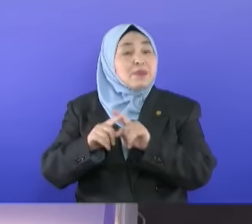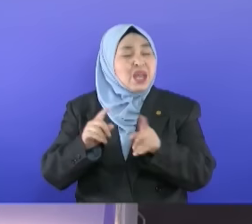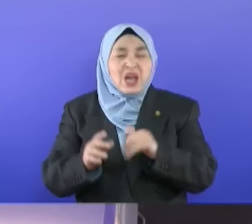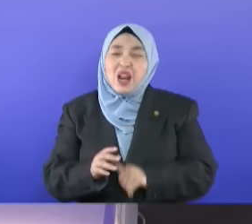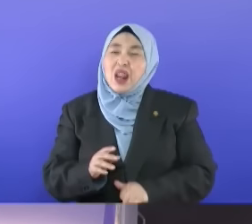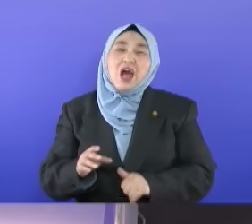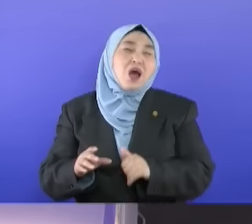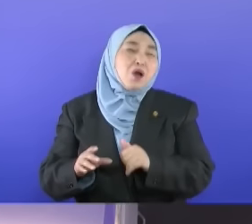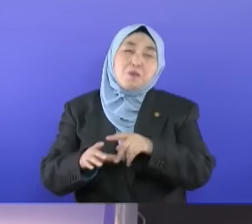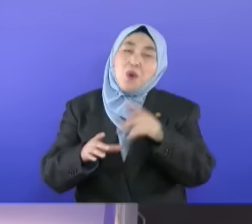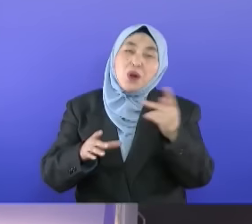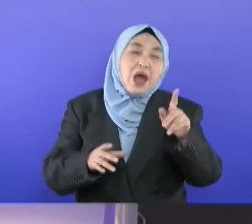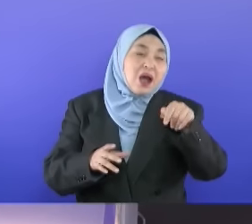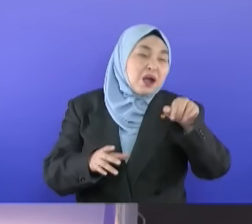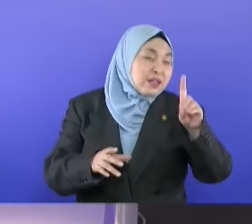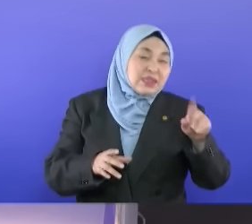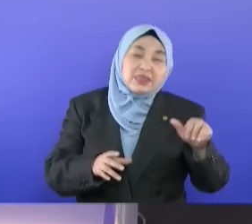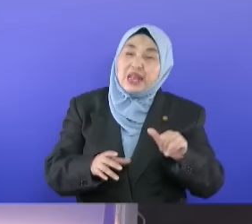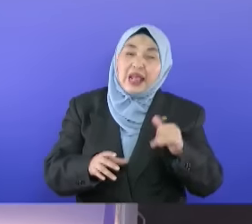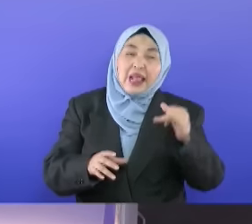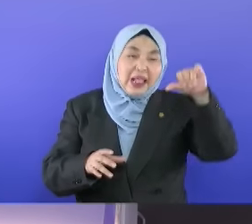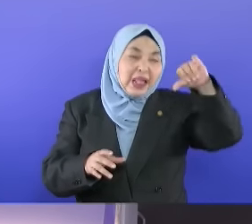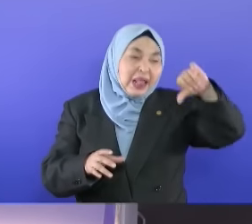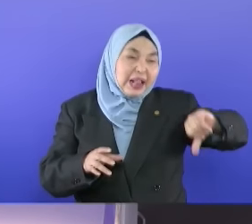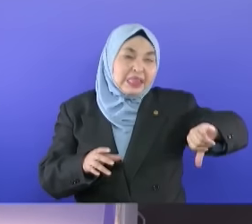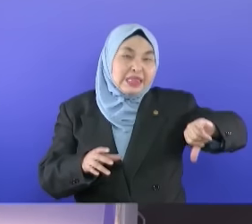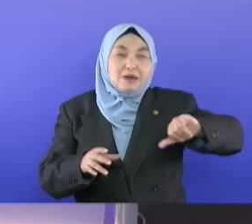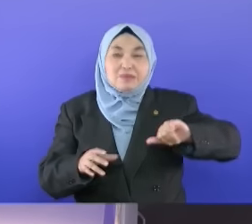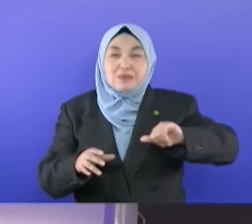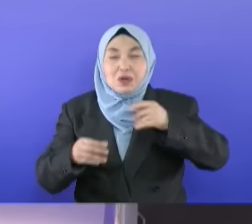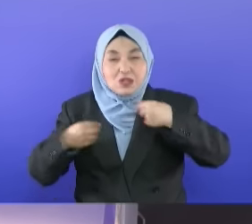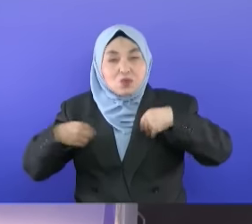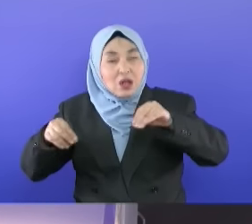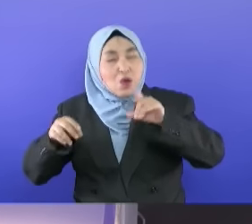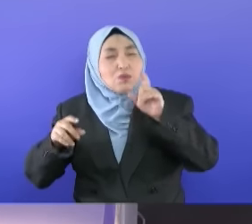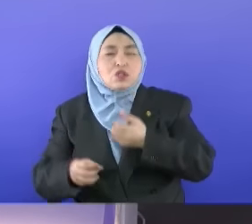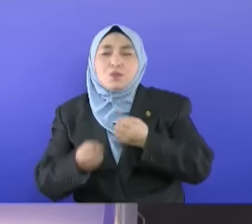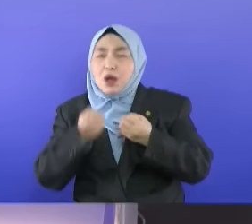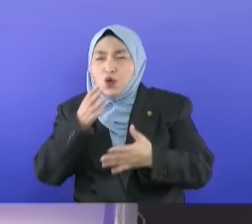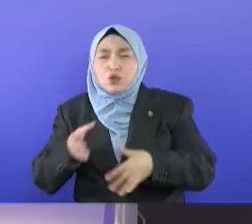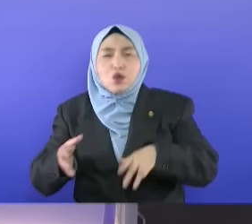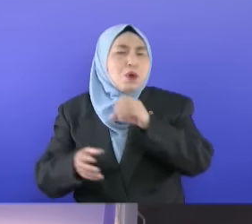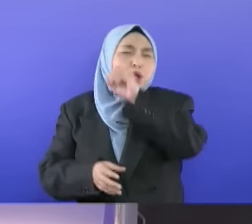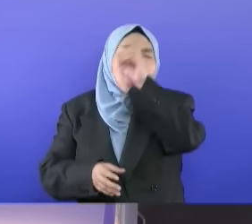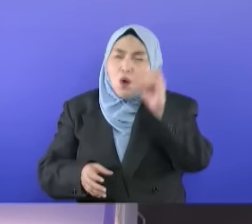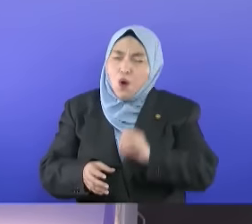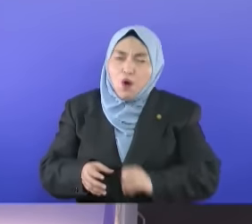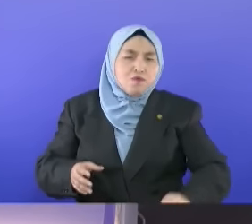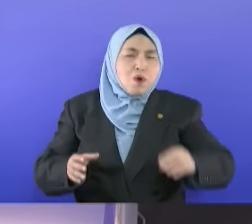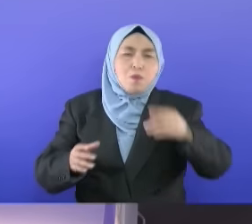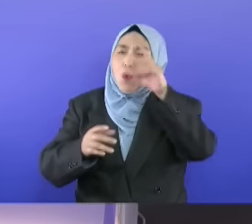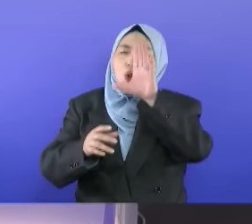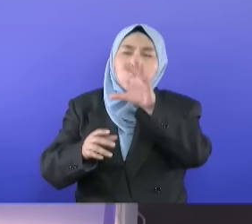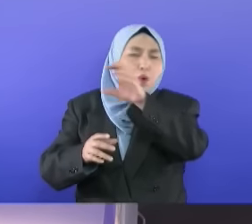produk tak bagus apa yang berlaku ialah orang yang tukang jual tuh dia kenal beritahu bagi office